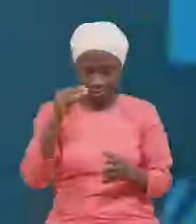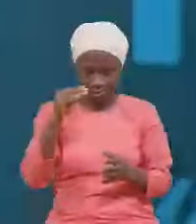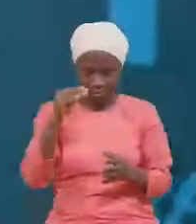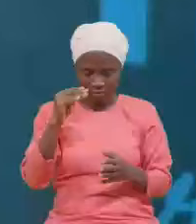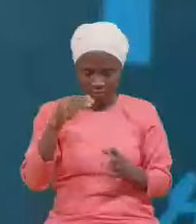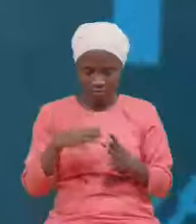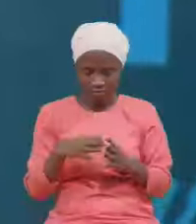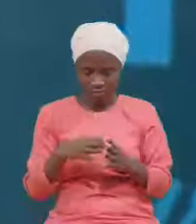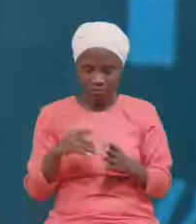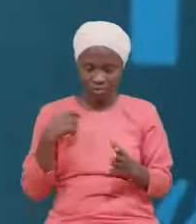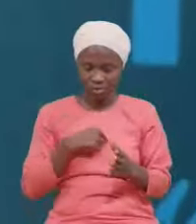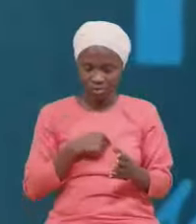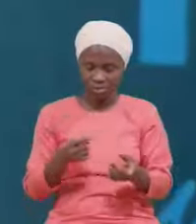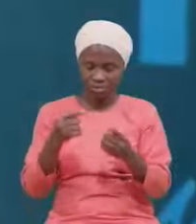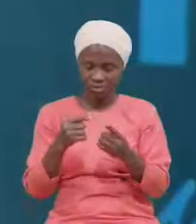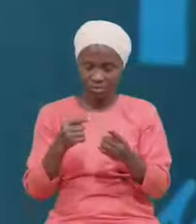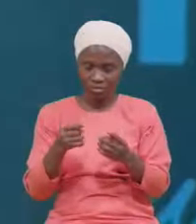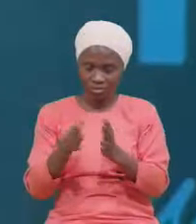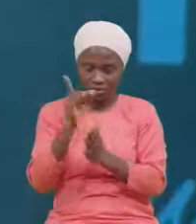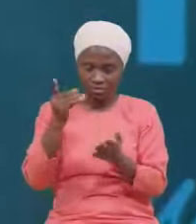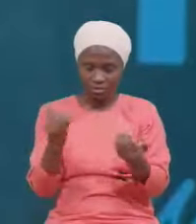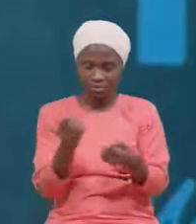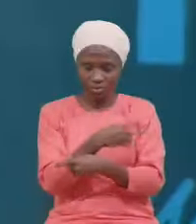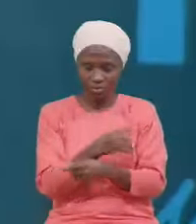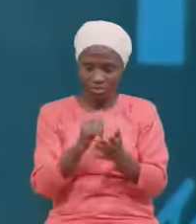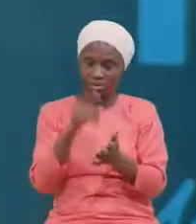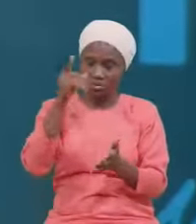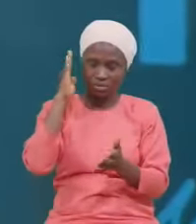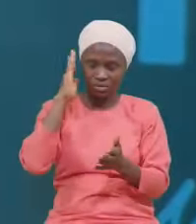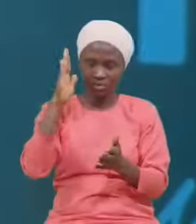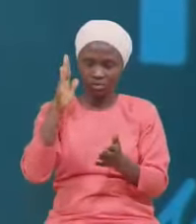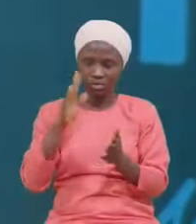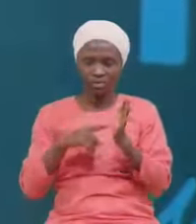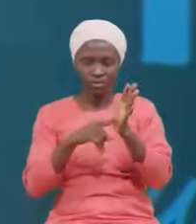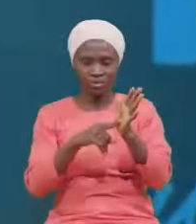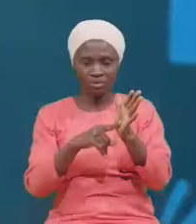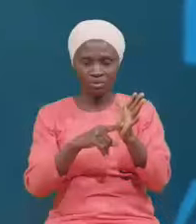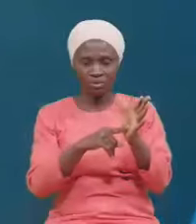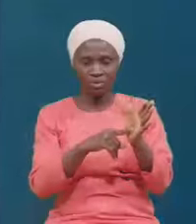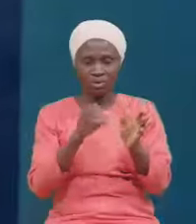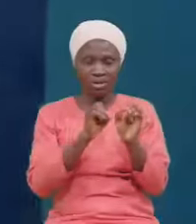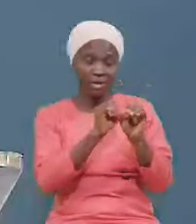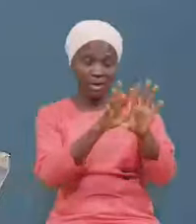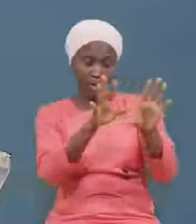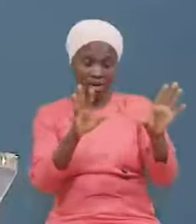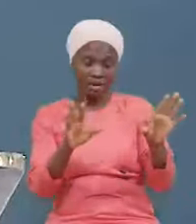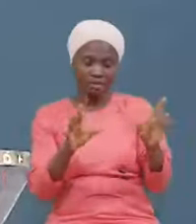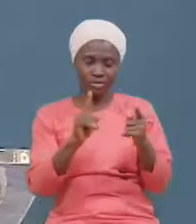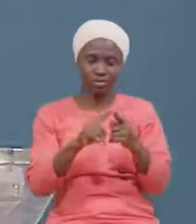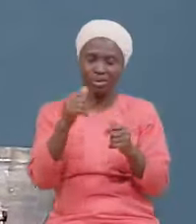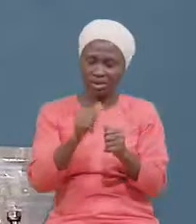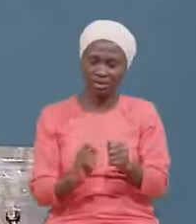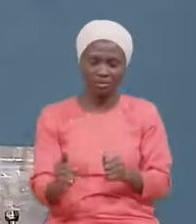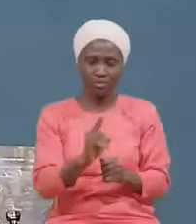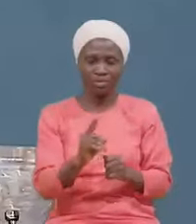We're asking today. మిమ్మల్ని అడుగుతూ ఉన్నాం. That you shed light into every heart. ప్రతి హృదయములోనికి వెలుగును పంపించండి. And draw